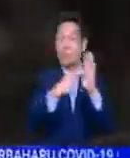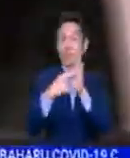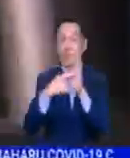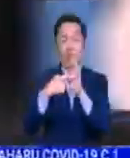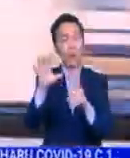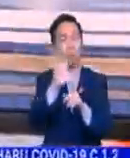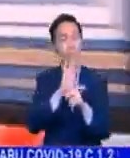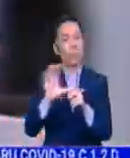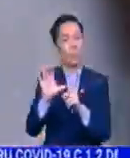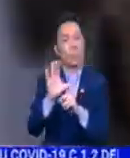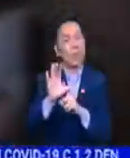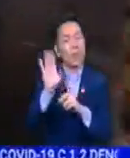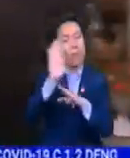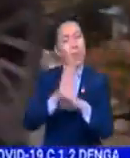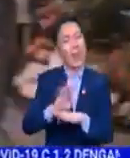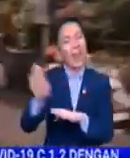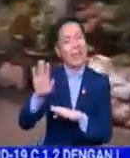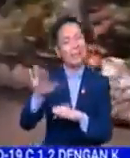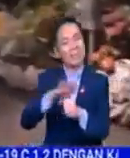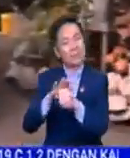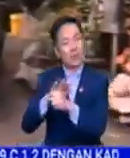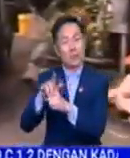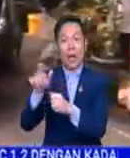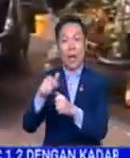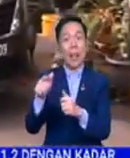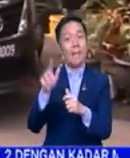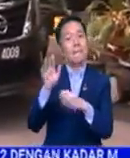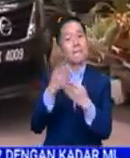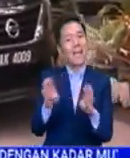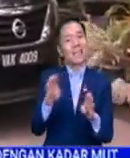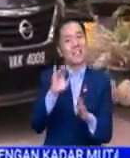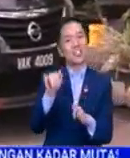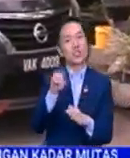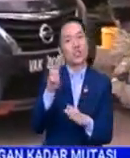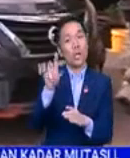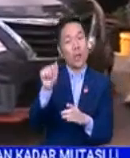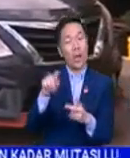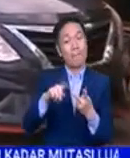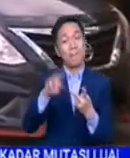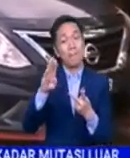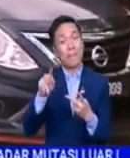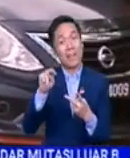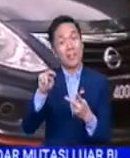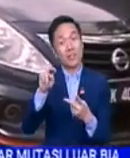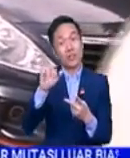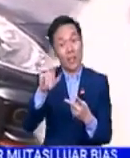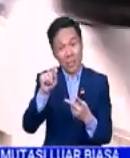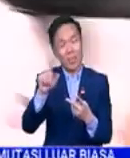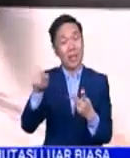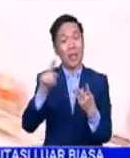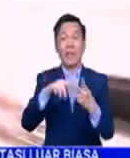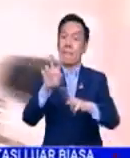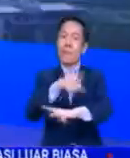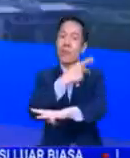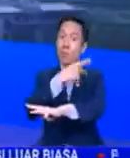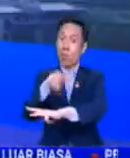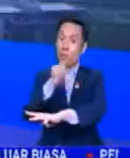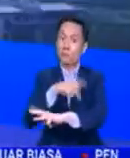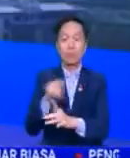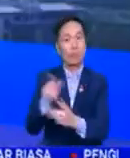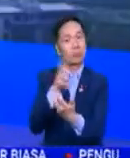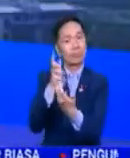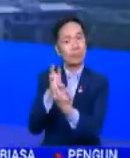budaya setempat seperti penggunaan bahasa Jawa dan Banjar serta berpantun.